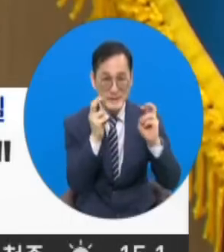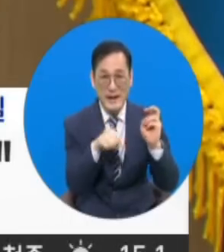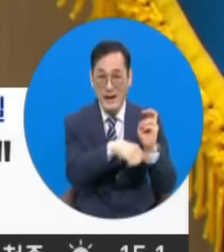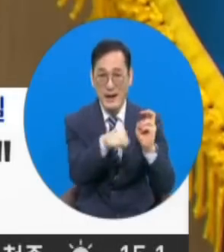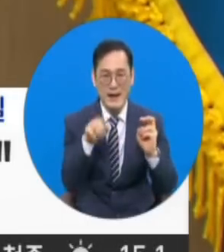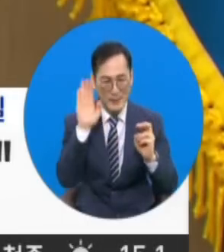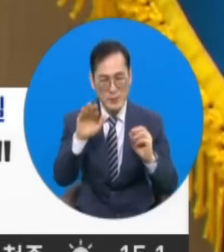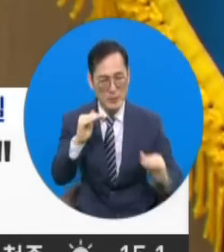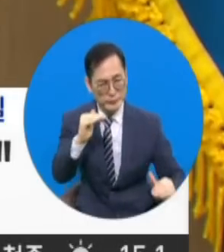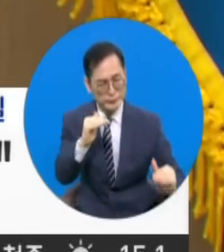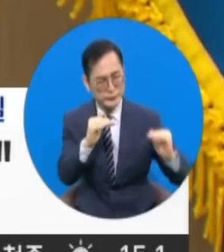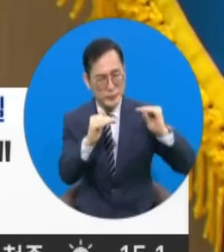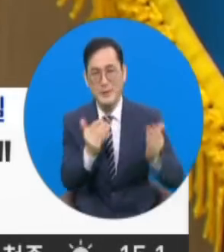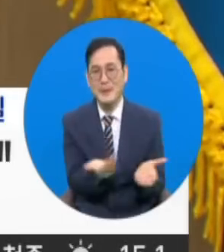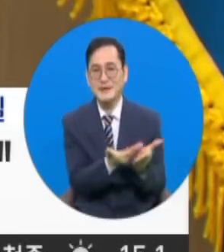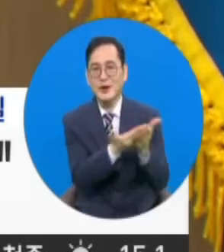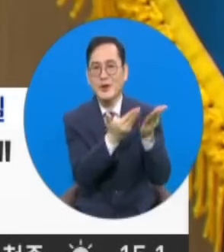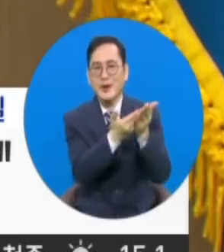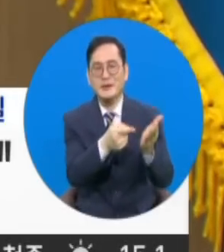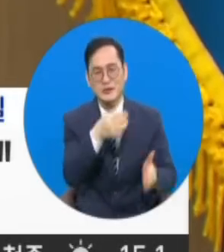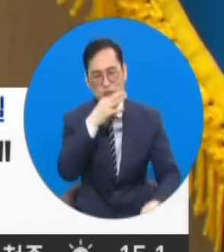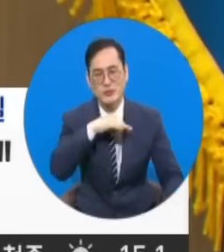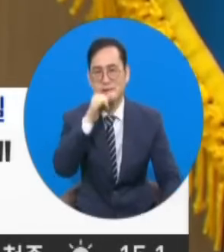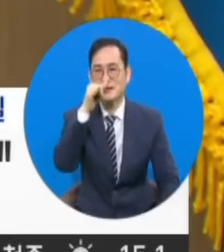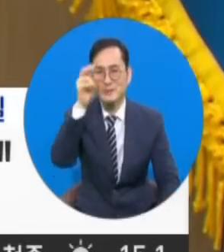큰 힘이 될 것으로 기대합니다